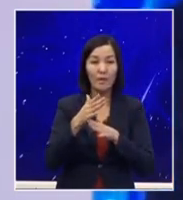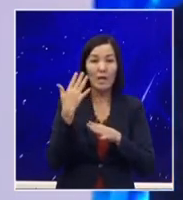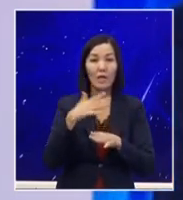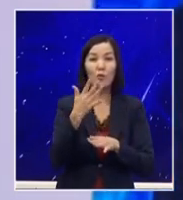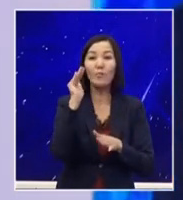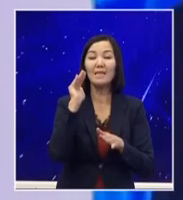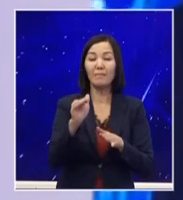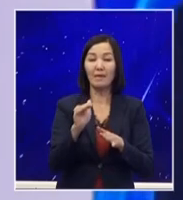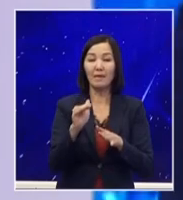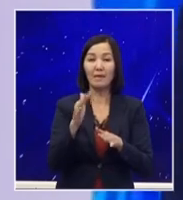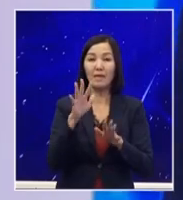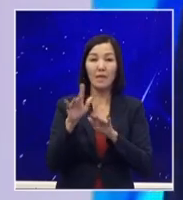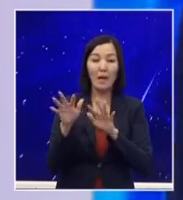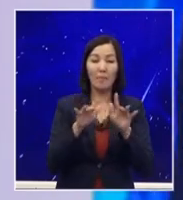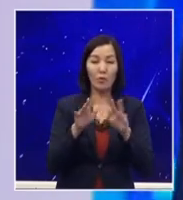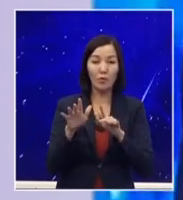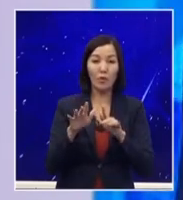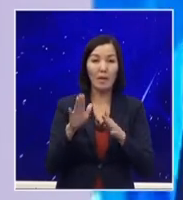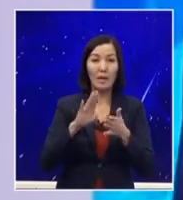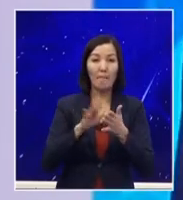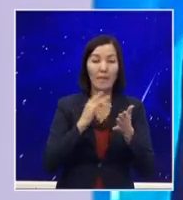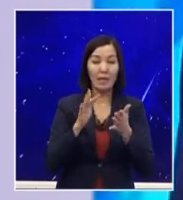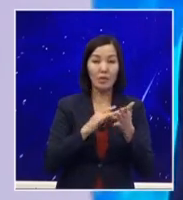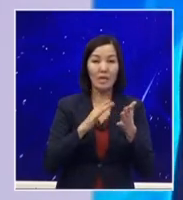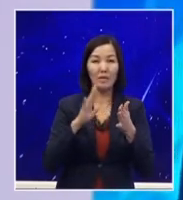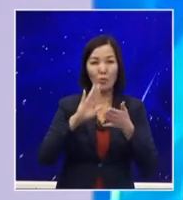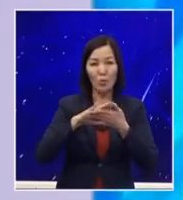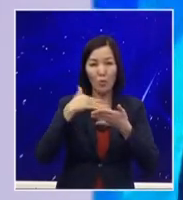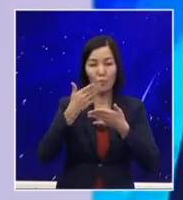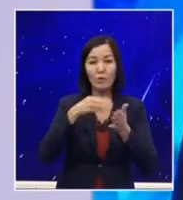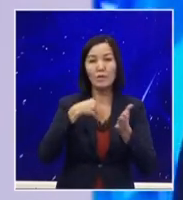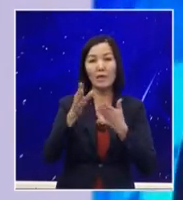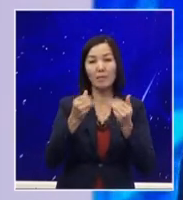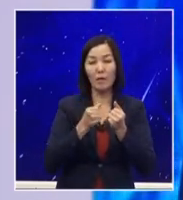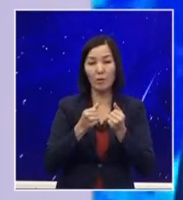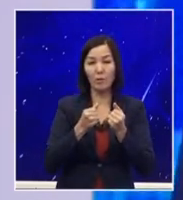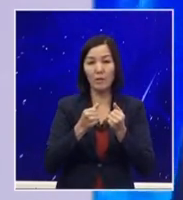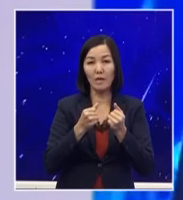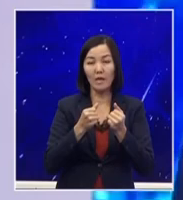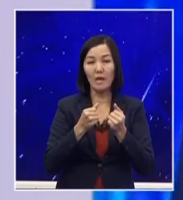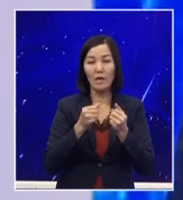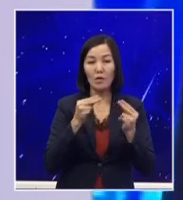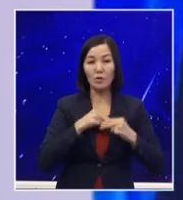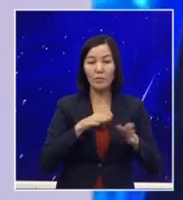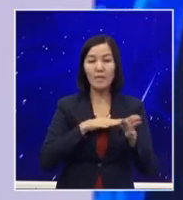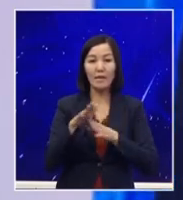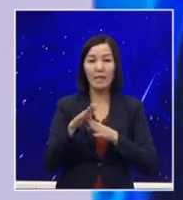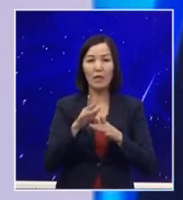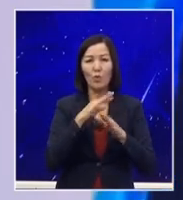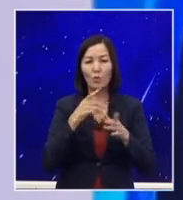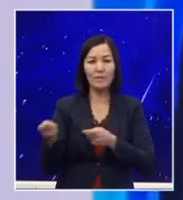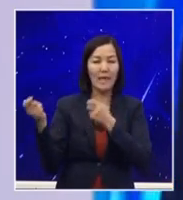55 мың компьютер, планшет, сондай нелерді сатып алуға жұмыс жасап, оның көбісі уже